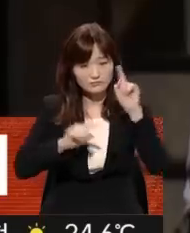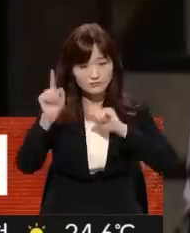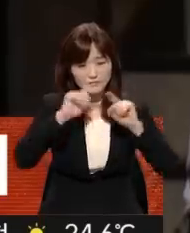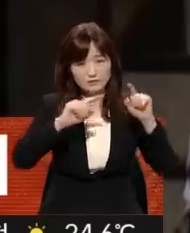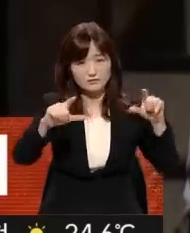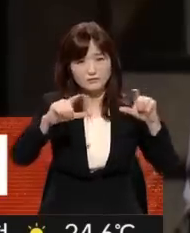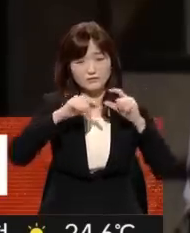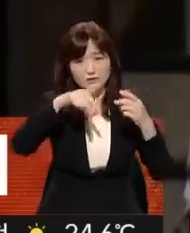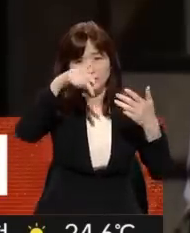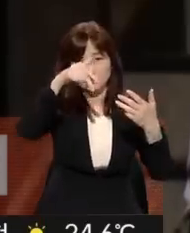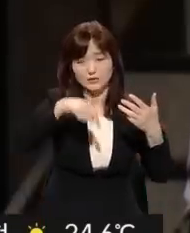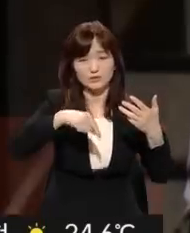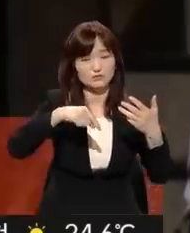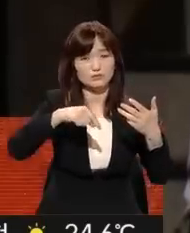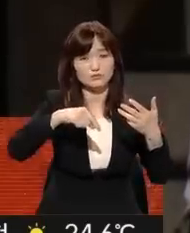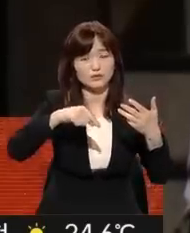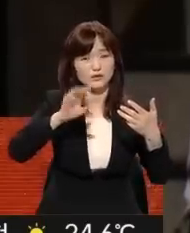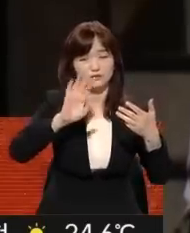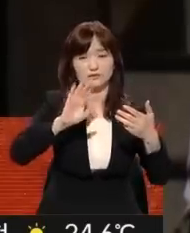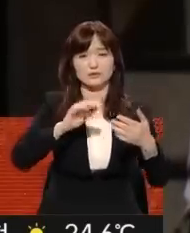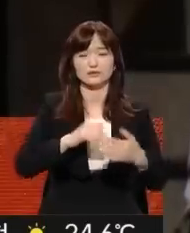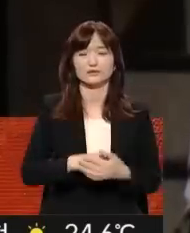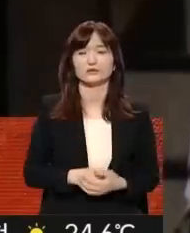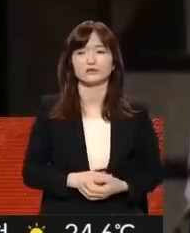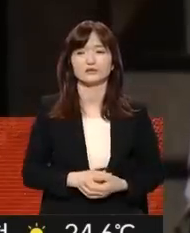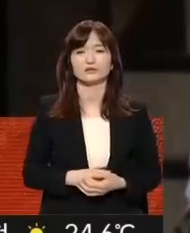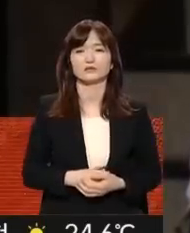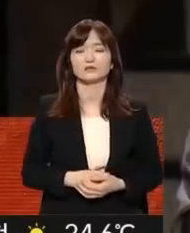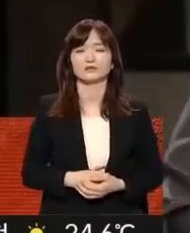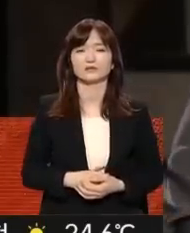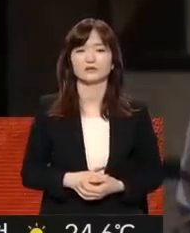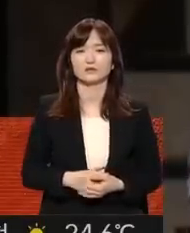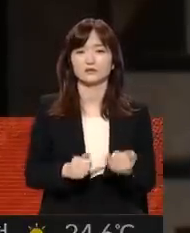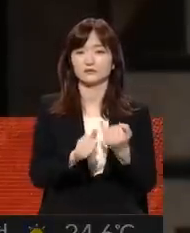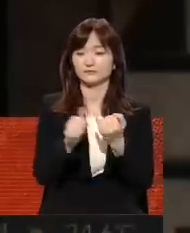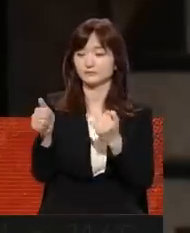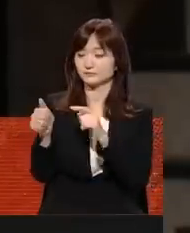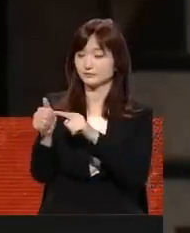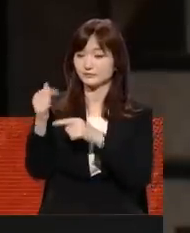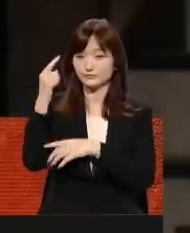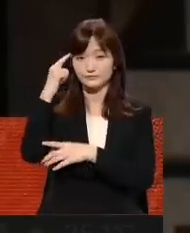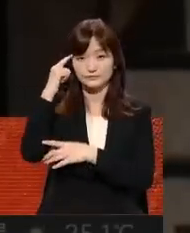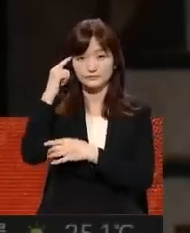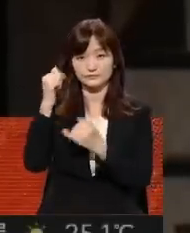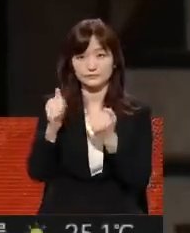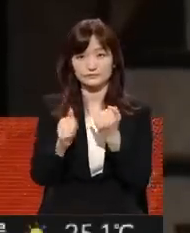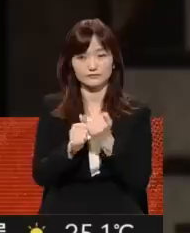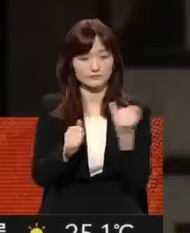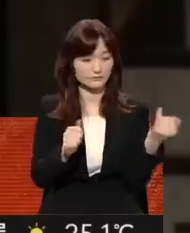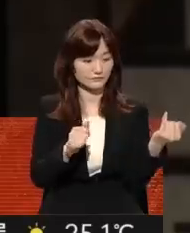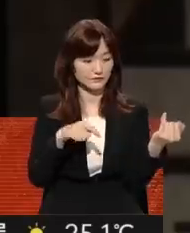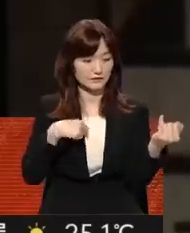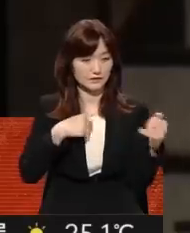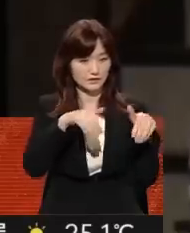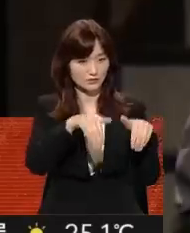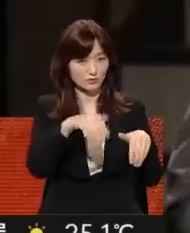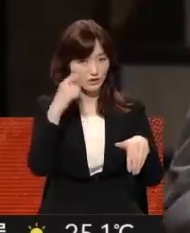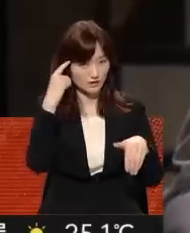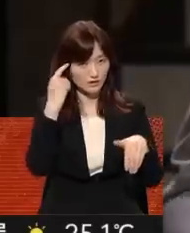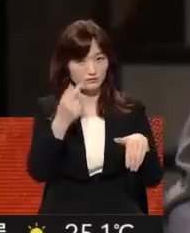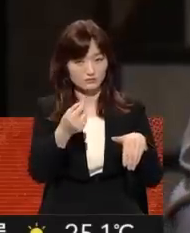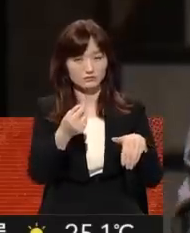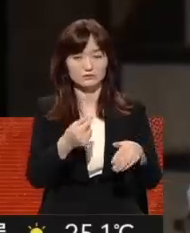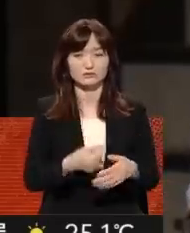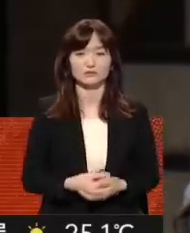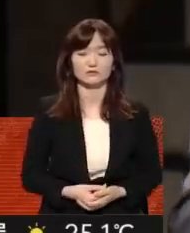이 남성이 가지고 있는 생각은 좀 죄송합니다. 시청자 여러분께. 이 여성을 자기의 노예로 생각했는 것 같아요.